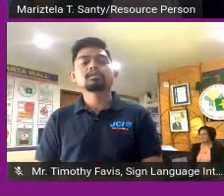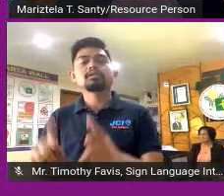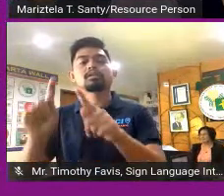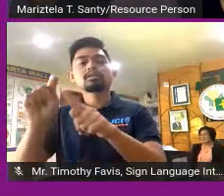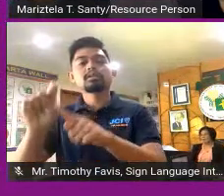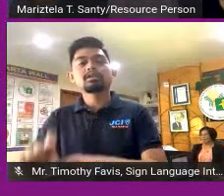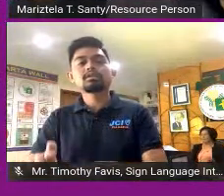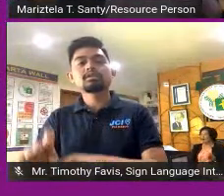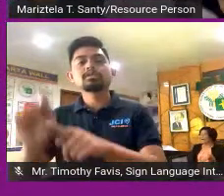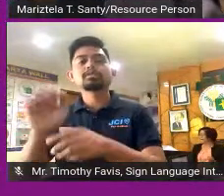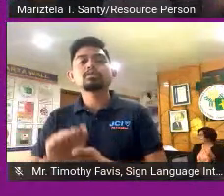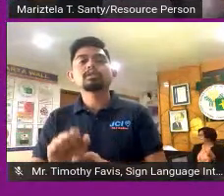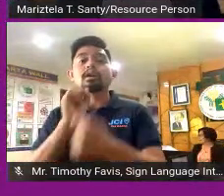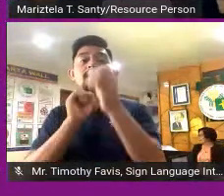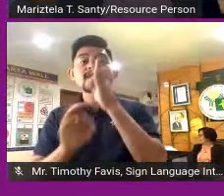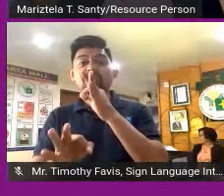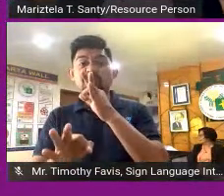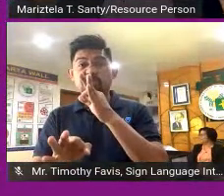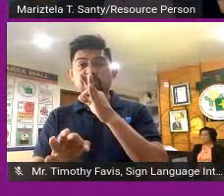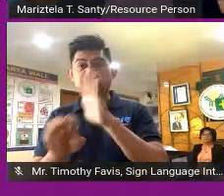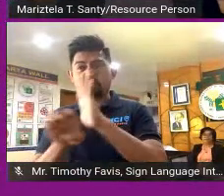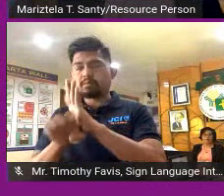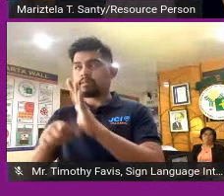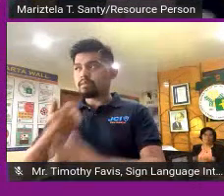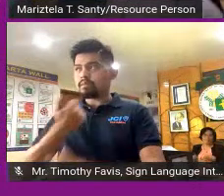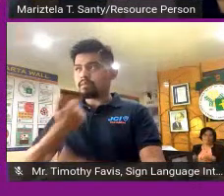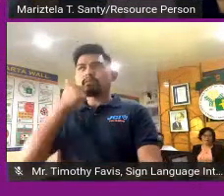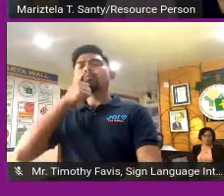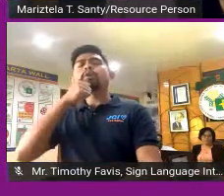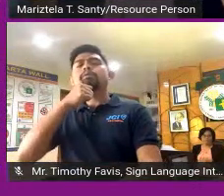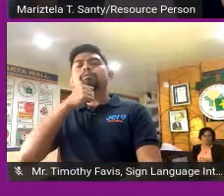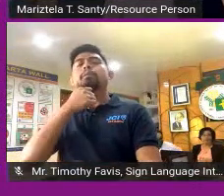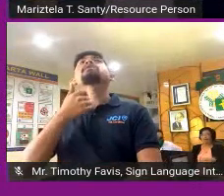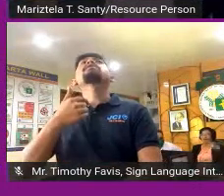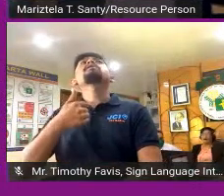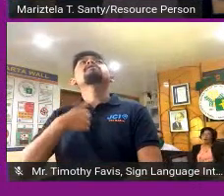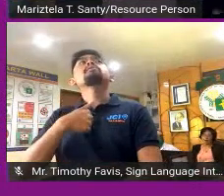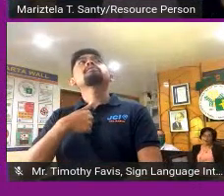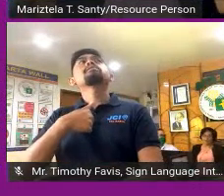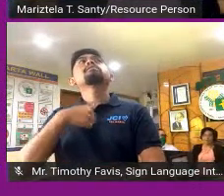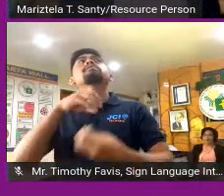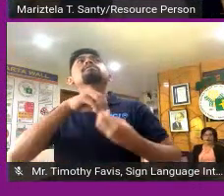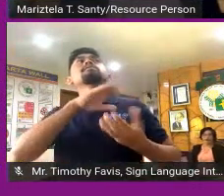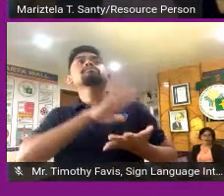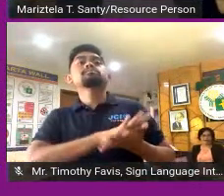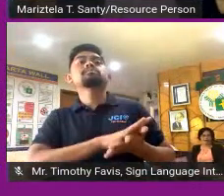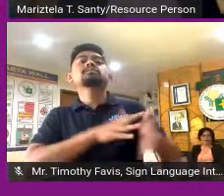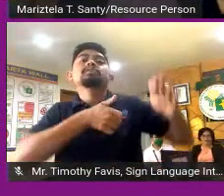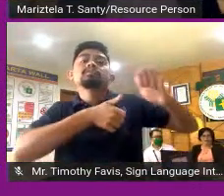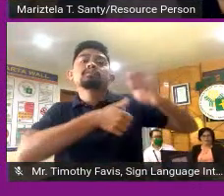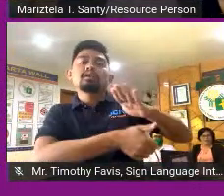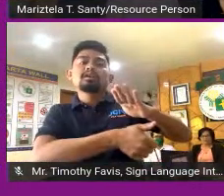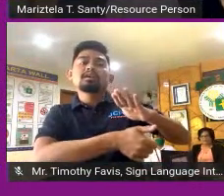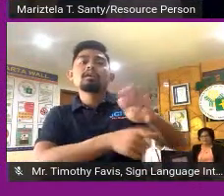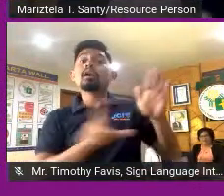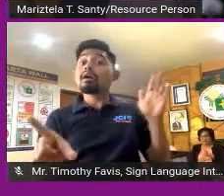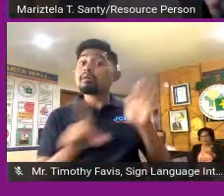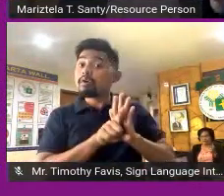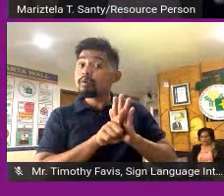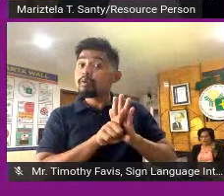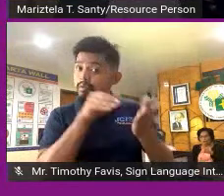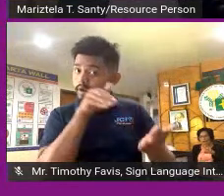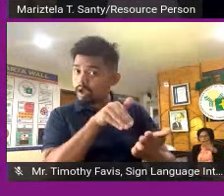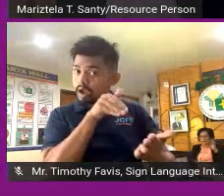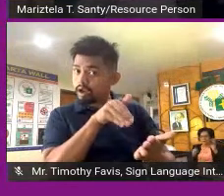traditions, na pagbabae ka sa bahay ka lang, nung panahon, pagbabae ka, huwag ka nang mag-aral.